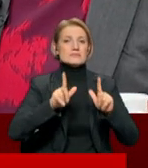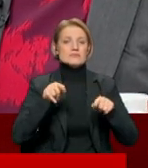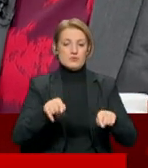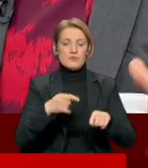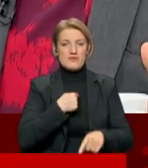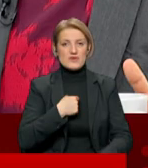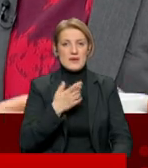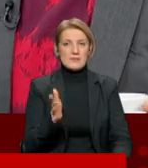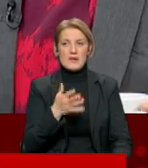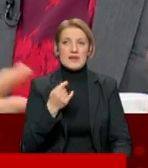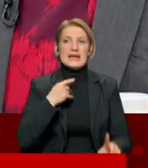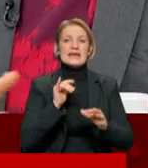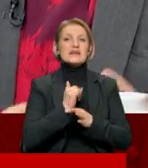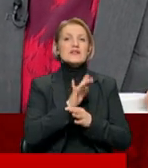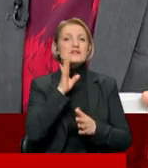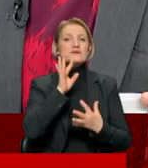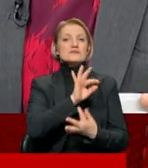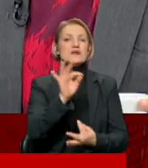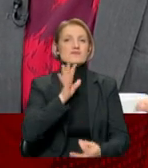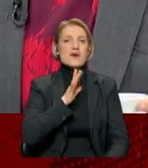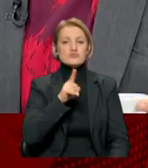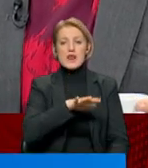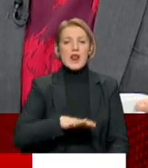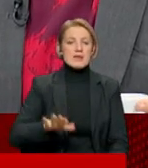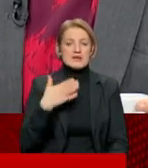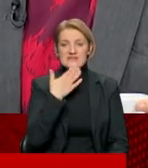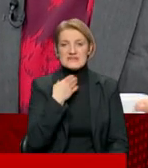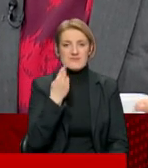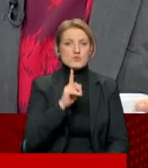bu bence. Ve çok yetenekli insanlarımız var yani. Bunların hepsine fırsat verip kullanmamız gerekir.